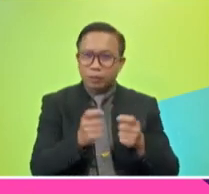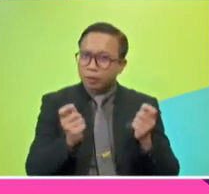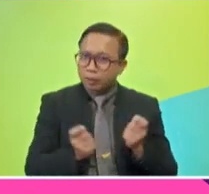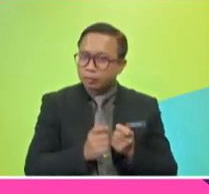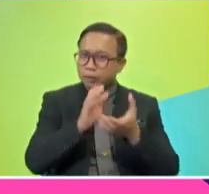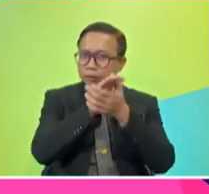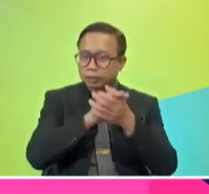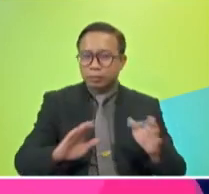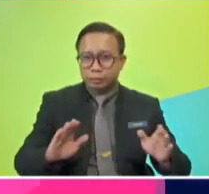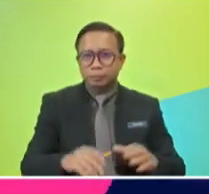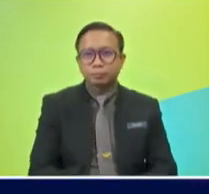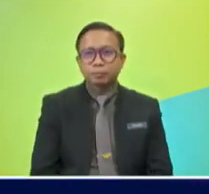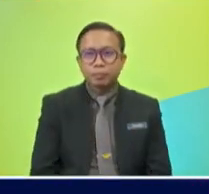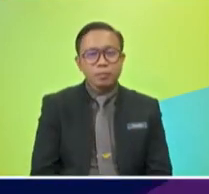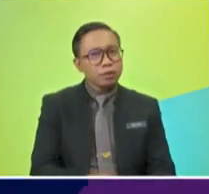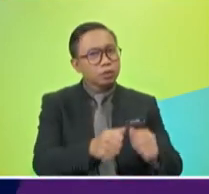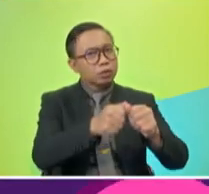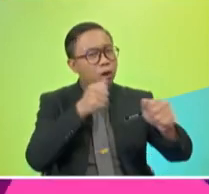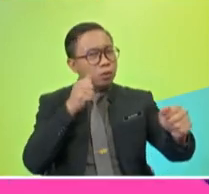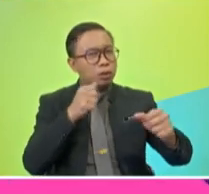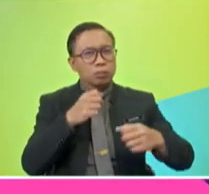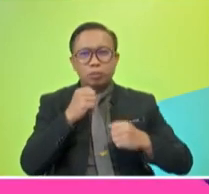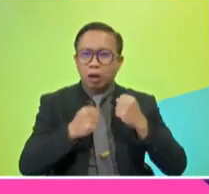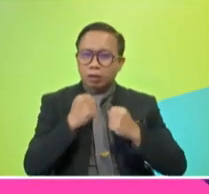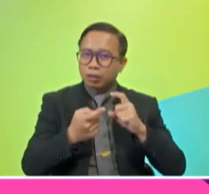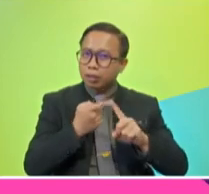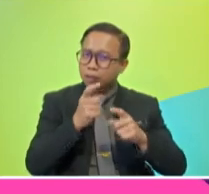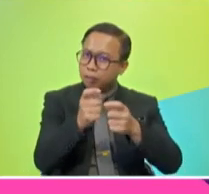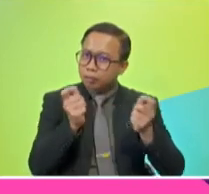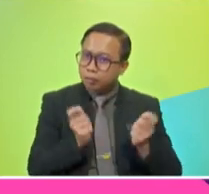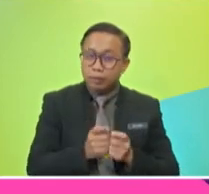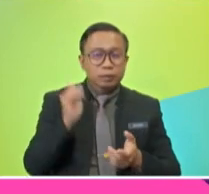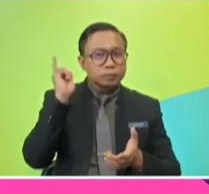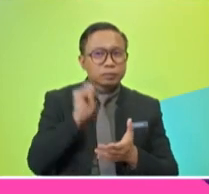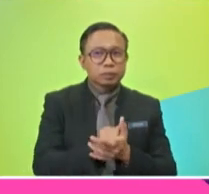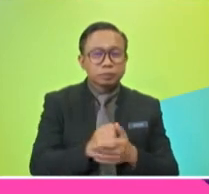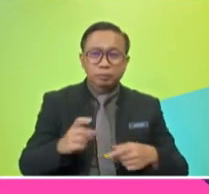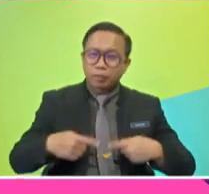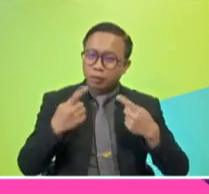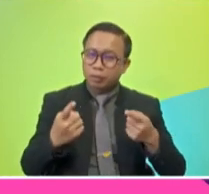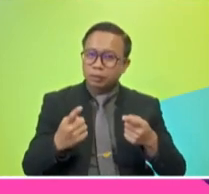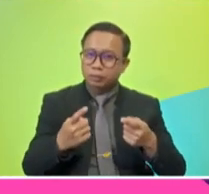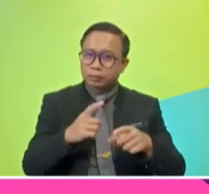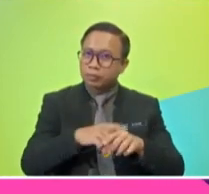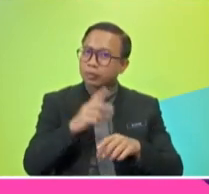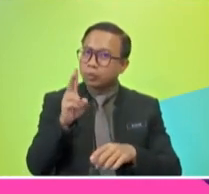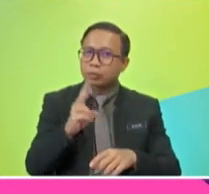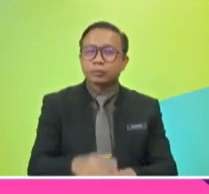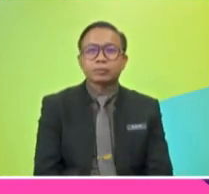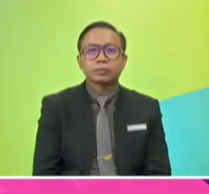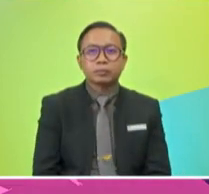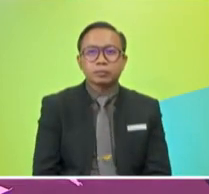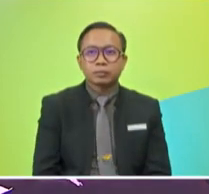jauhkan diri dari kawasan tersebut lari Kan diri oke bagus sekarang kita pergi situasi kedua oke